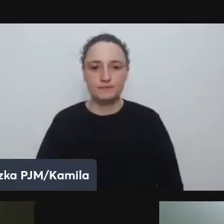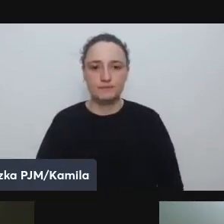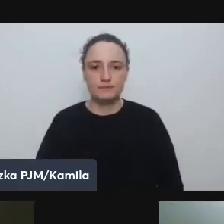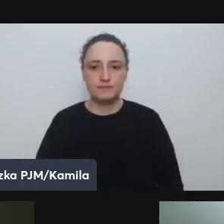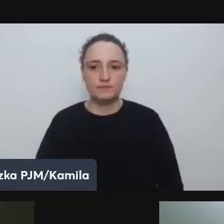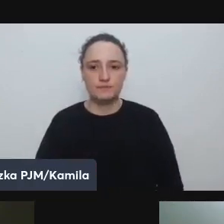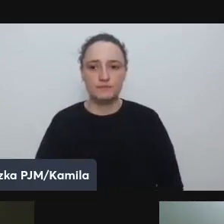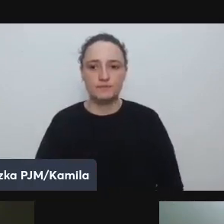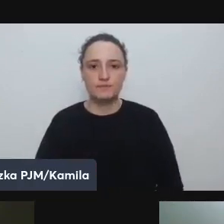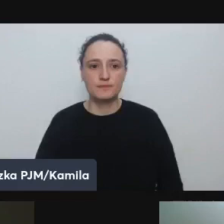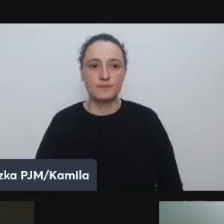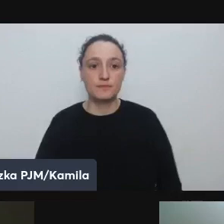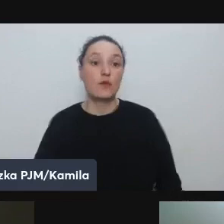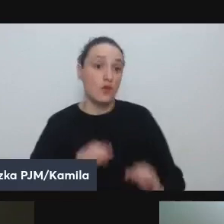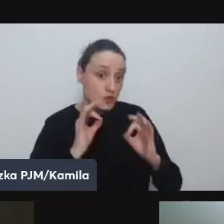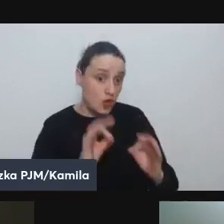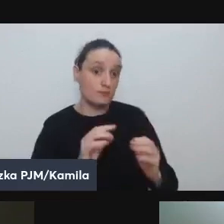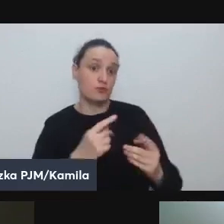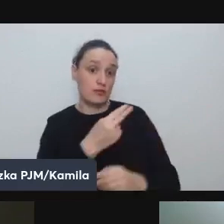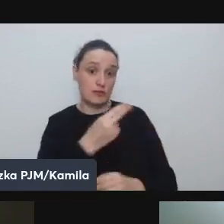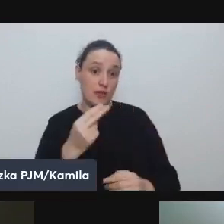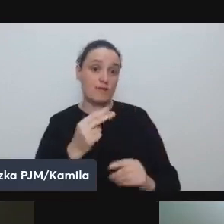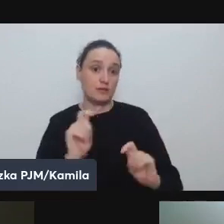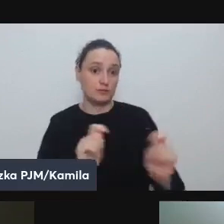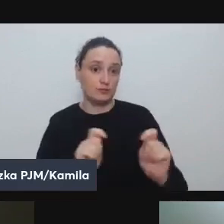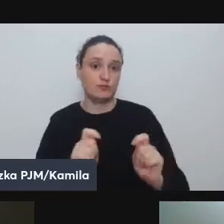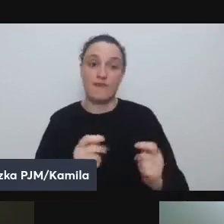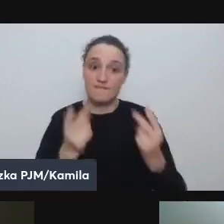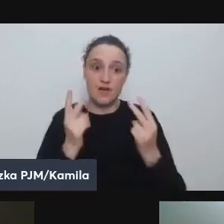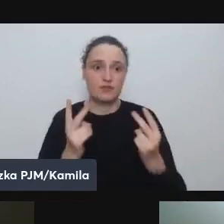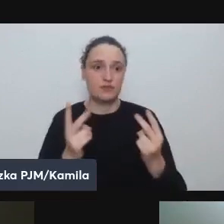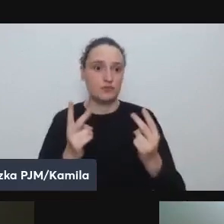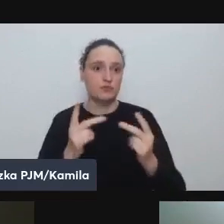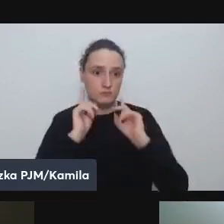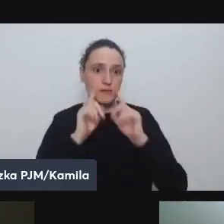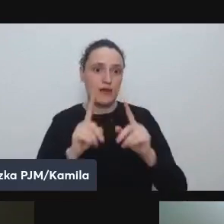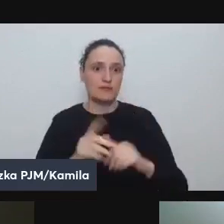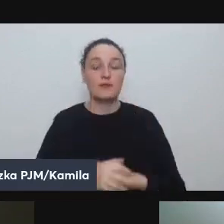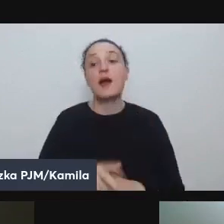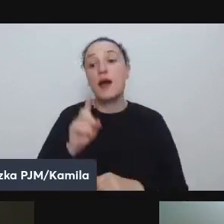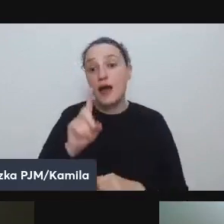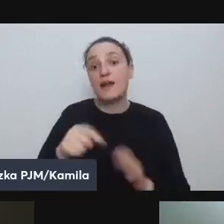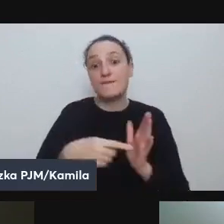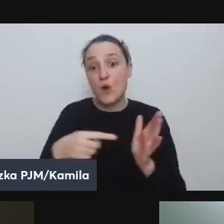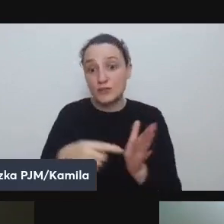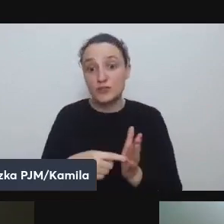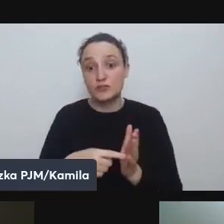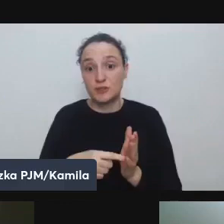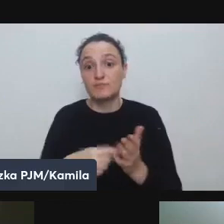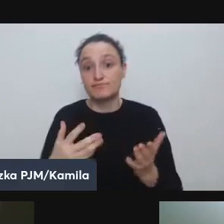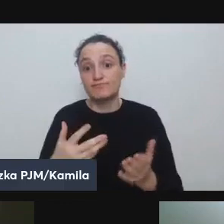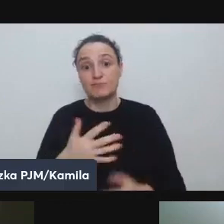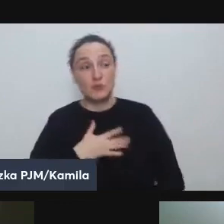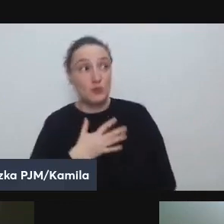chwała wam za to, że ruszacie ten temat i jak najbardziej, wiesz, trzeba krzyczeć, że to jest ważny temat, ale faktycznie widzisz to, co powiedziałaś, że wy macie takie wrażenie,